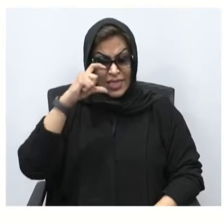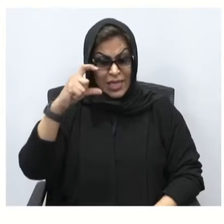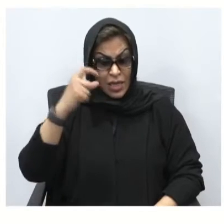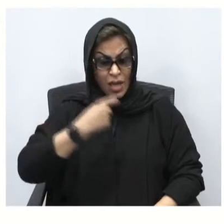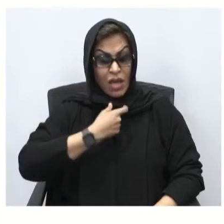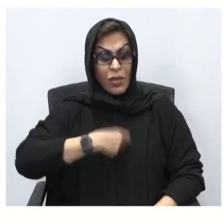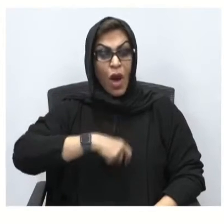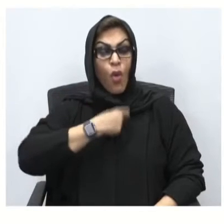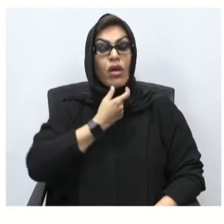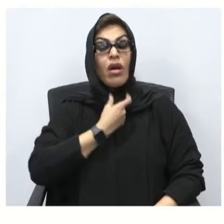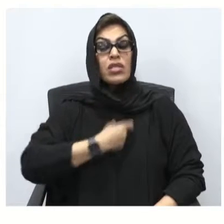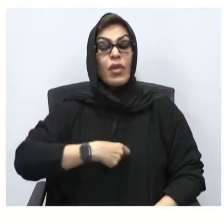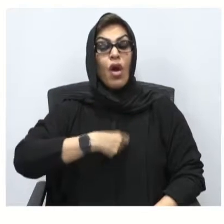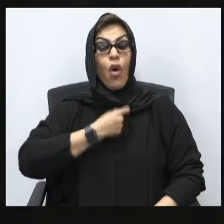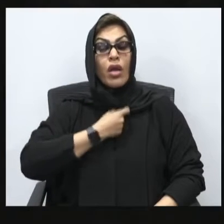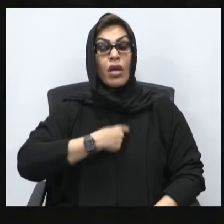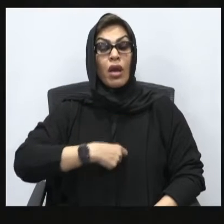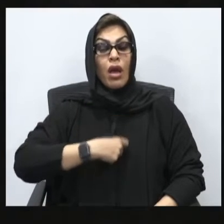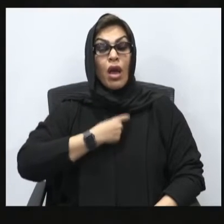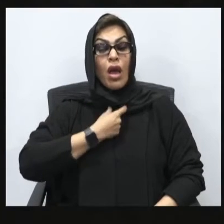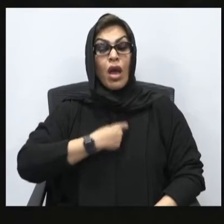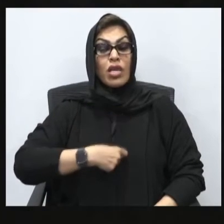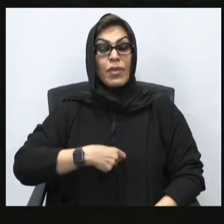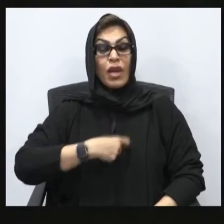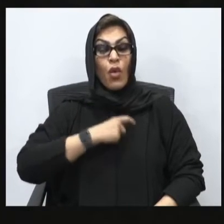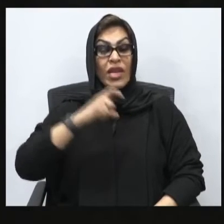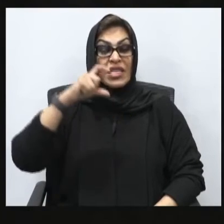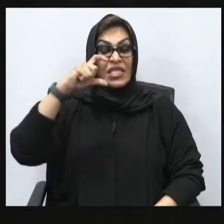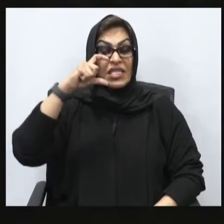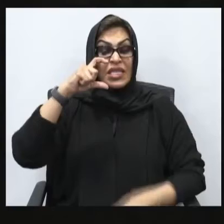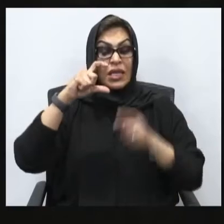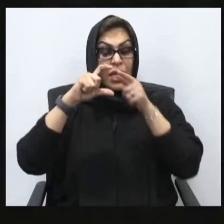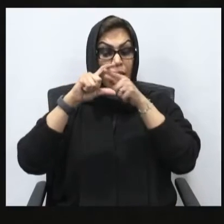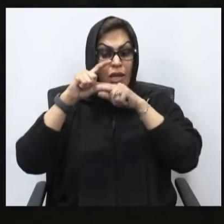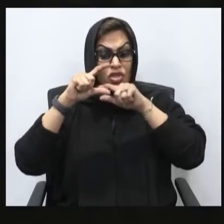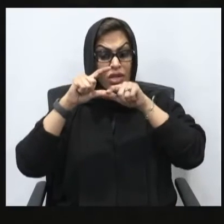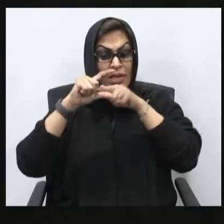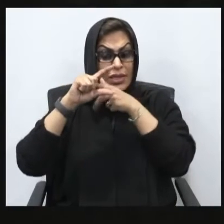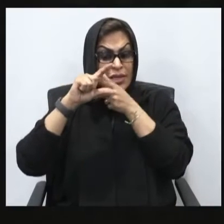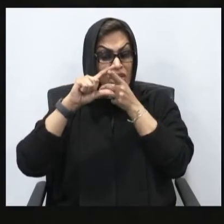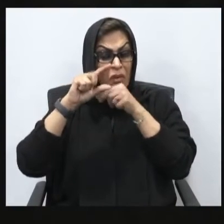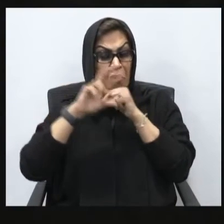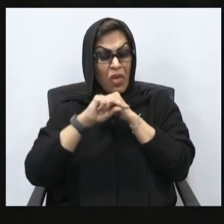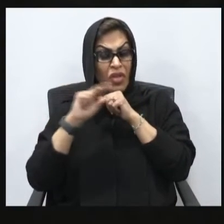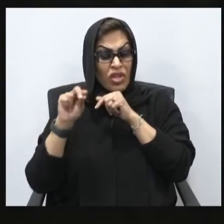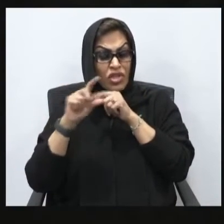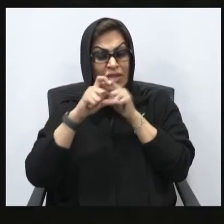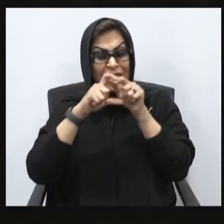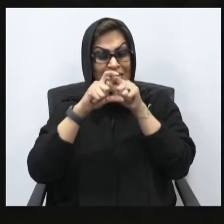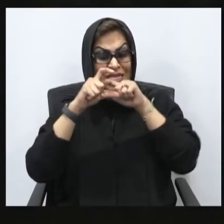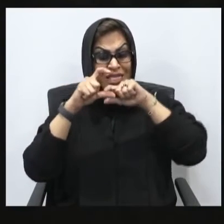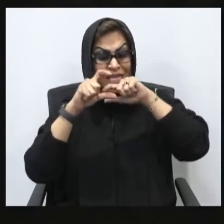ليه لماذا حتى تزيد مساحتها الانبوب ما هو مقفل زي هذا